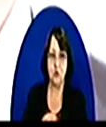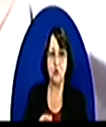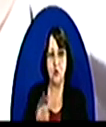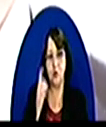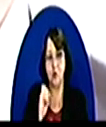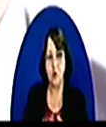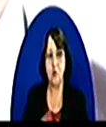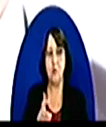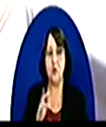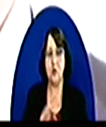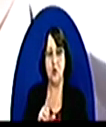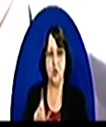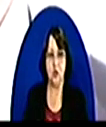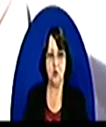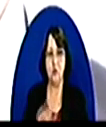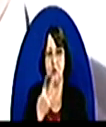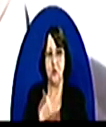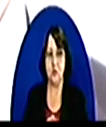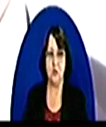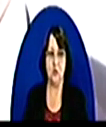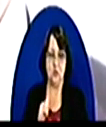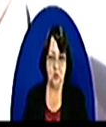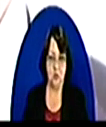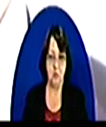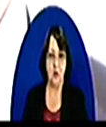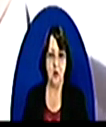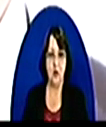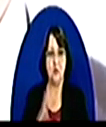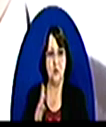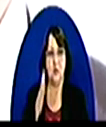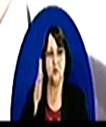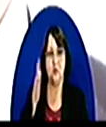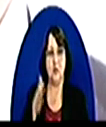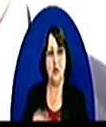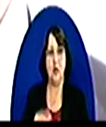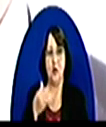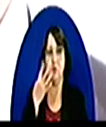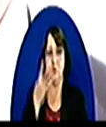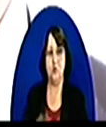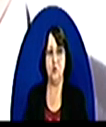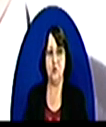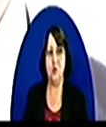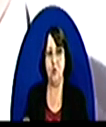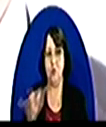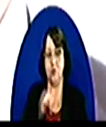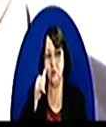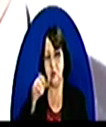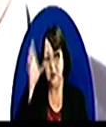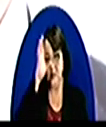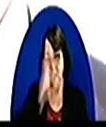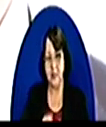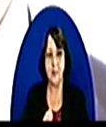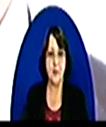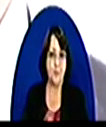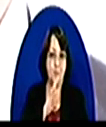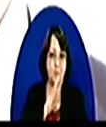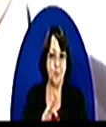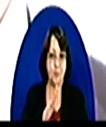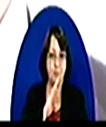үнэхээр одоо өөрийгөө оролцоо оролцсон. Таашаа их 4 жилд улсын ерөнхий сайдын хэрэгжүүлэхээр төлөвлөж